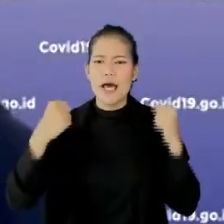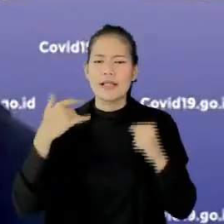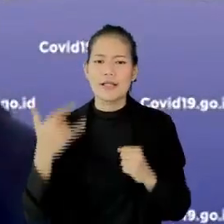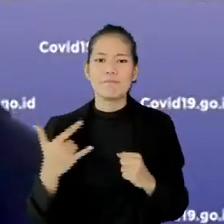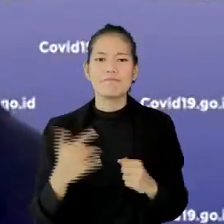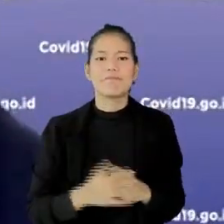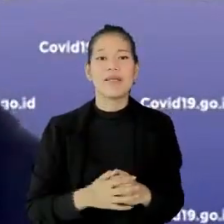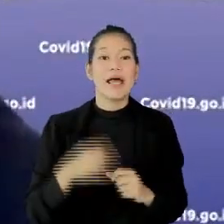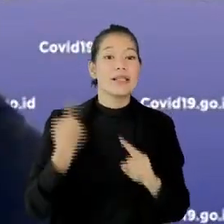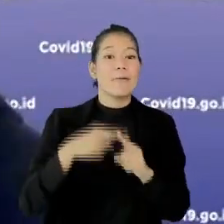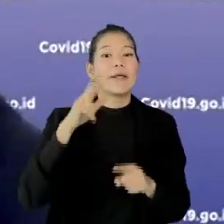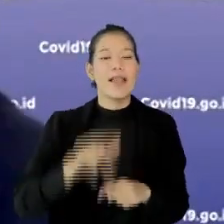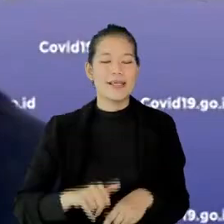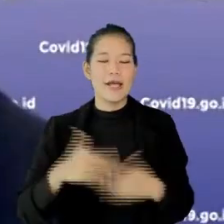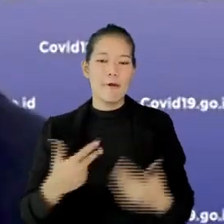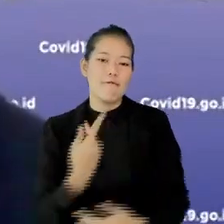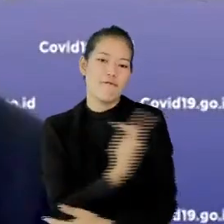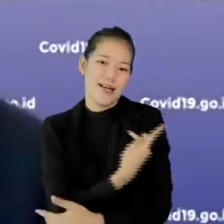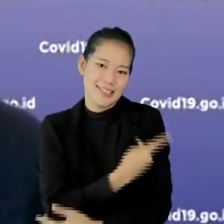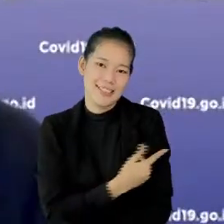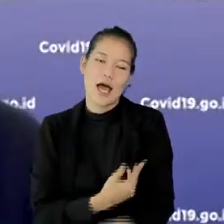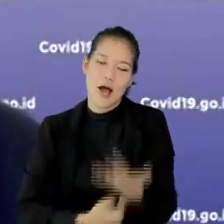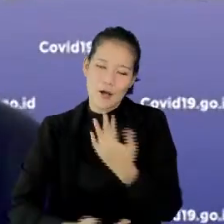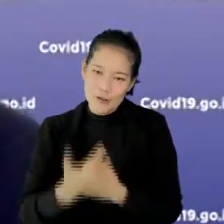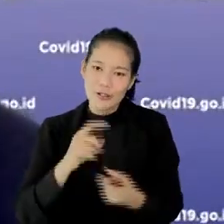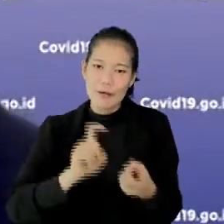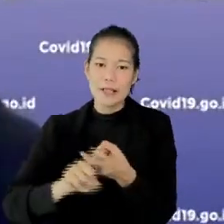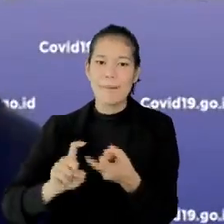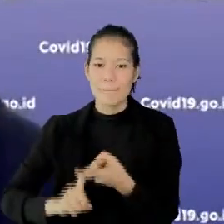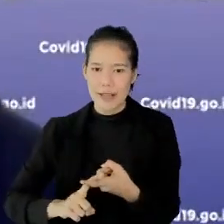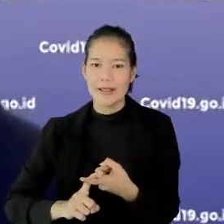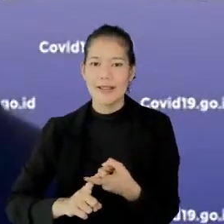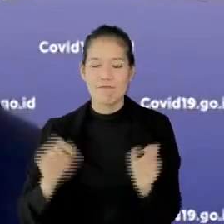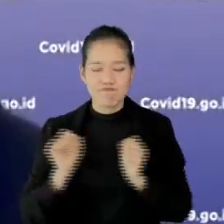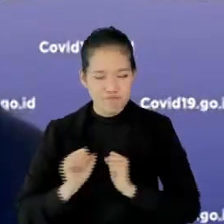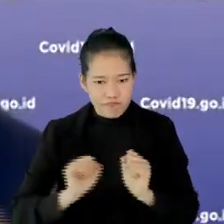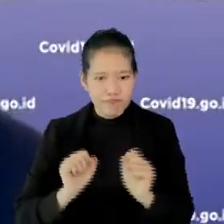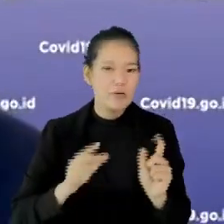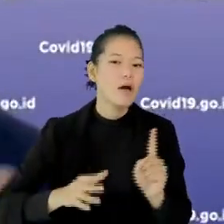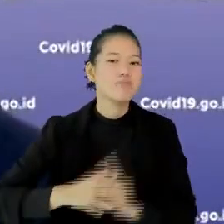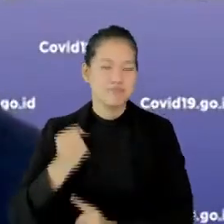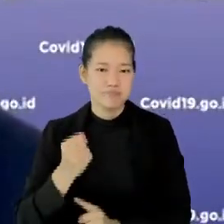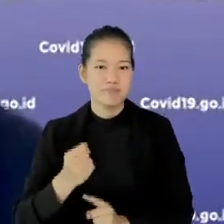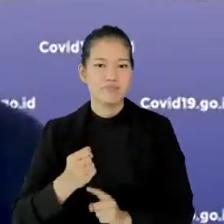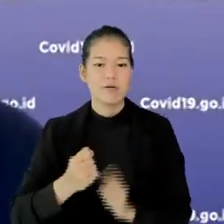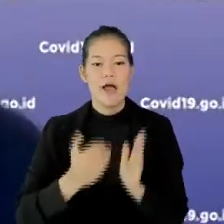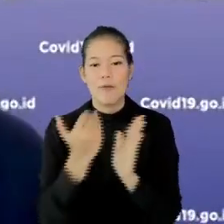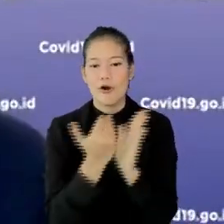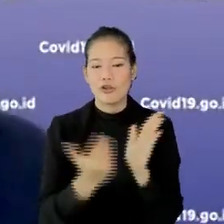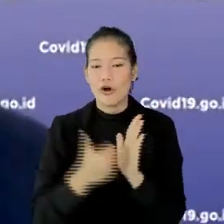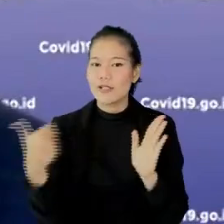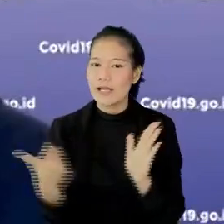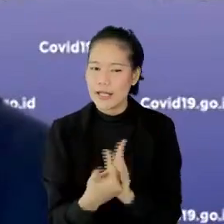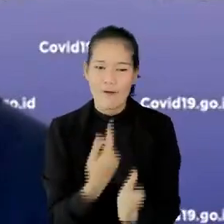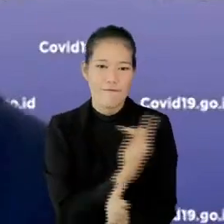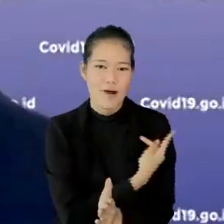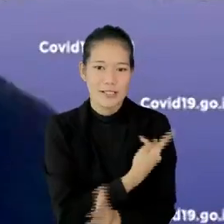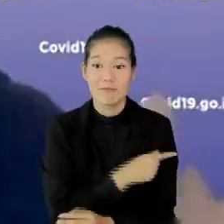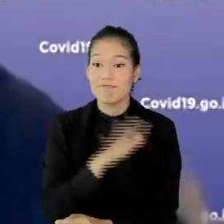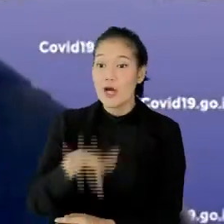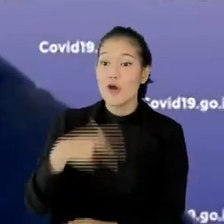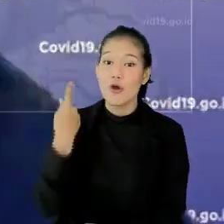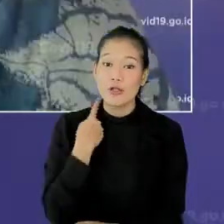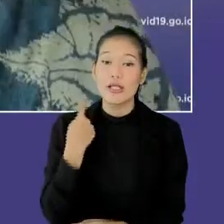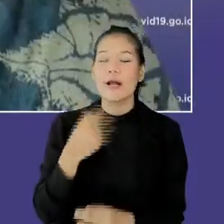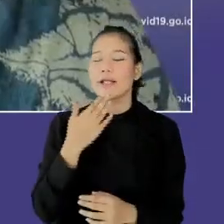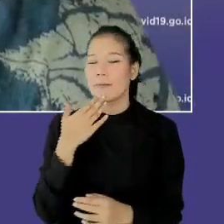Dan tambahannya lagi adalah vaksinasi. Ayo teman-teman semua, Sobat Patu semua, ayo kita kejar dengan protokol kesehatan dan vaksinasi. Dokter Dewi, terima kasih banyak.